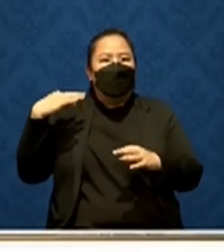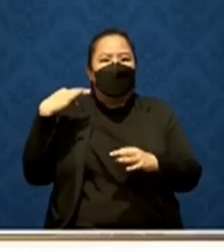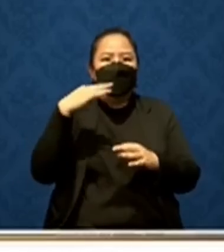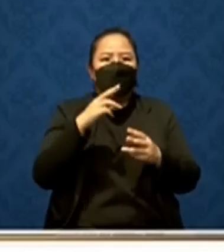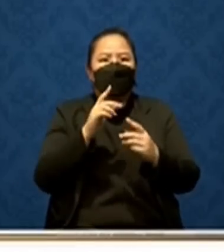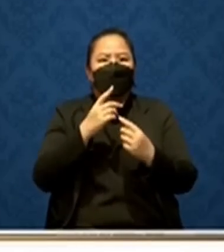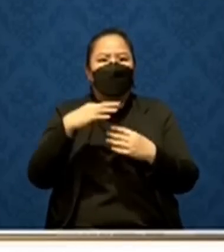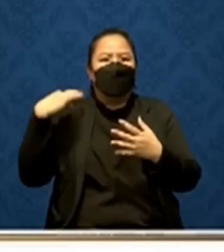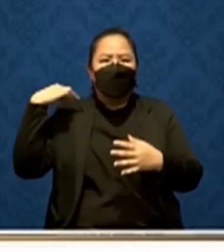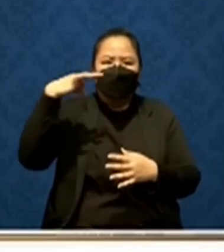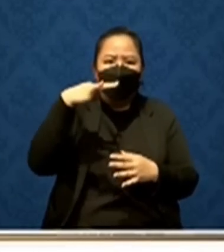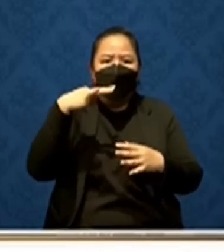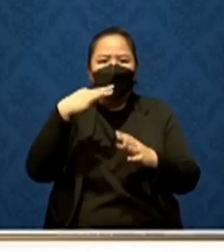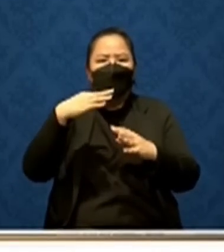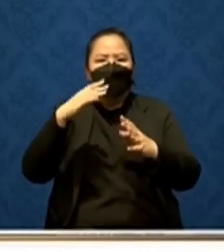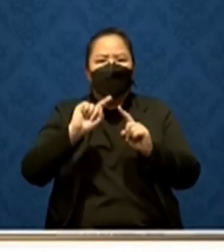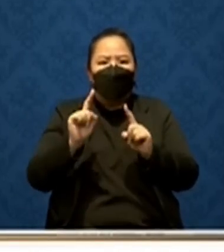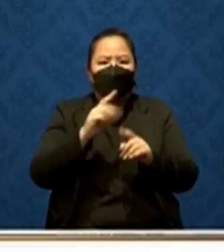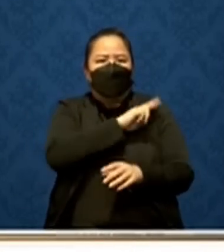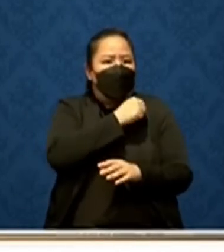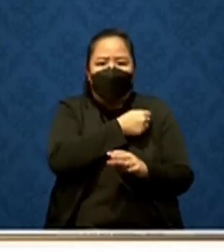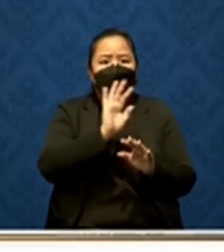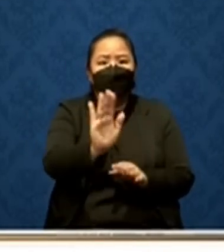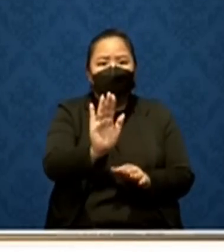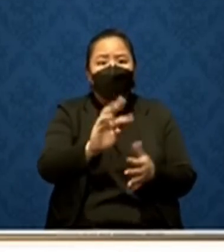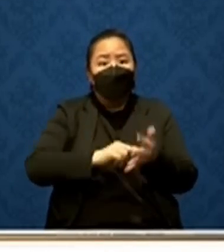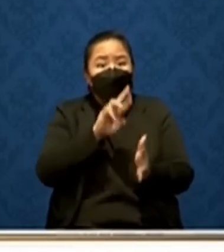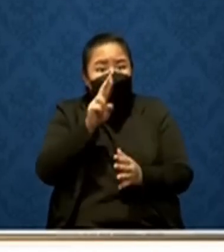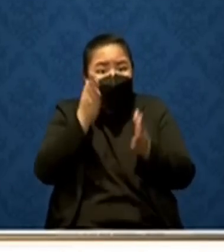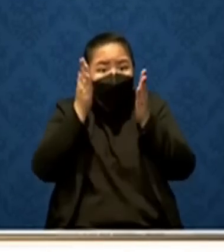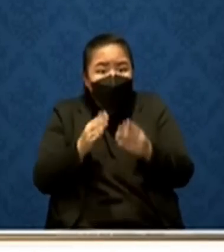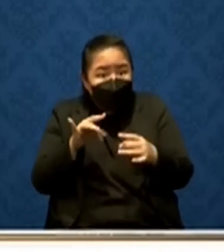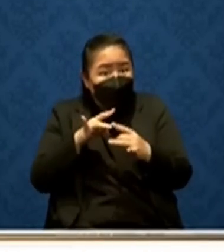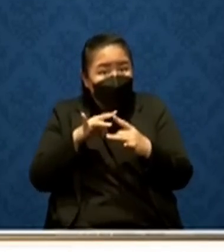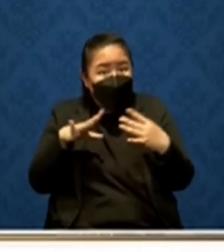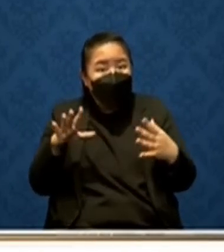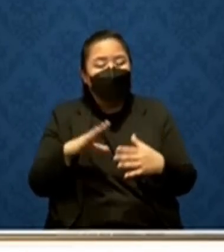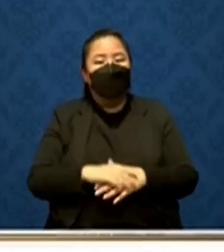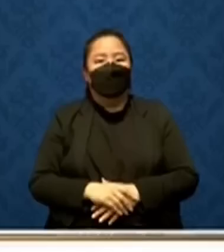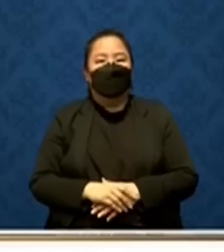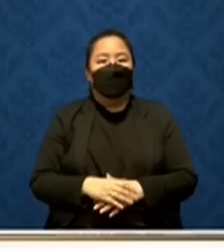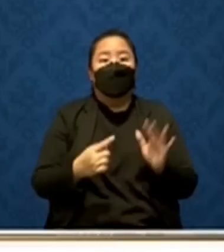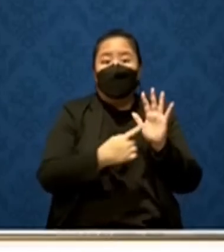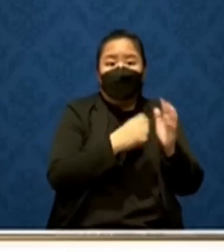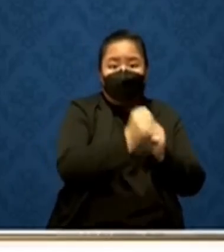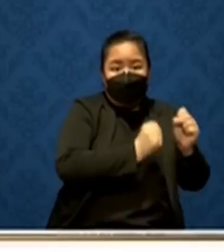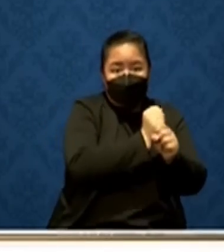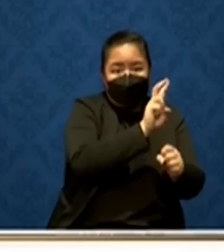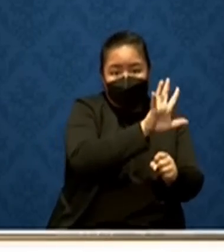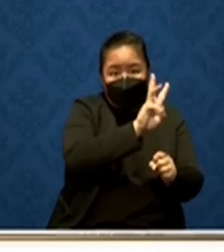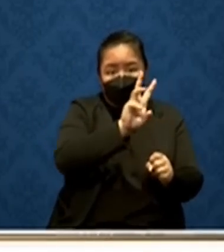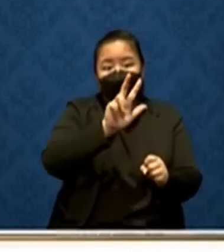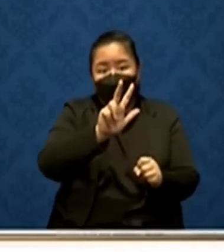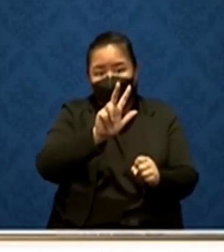ไม่ใช่คนถูกกับงานนะครับอ่าก็มีตัวอย่างให้เห็นตั้งแต่ปี 63มาถึงปัจจุบันพอเจอ